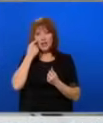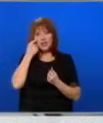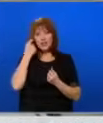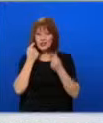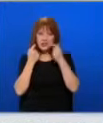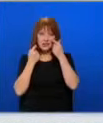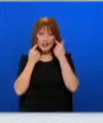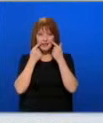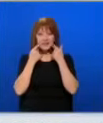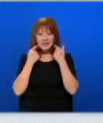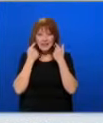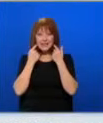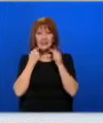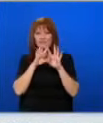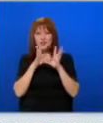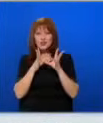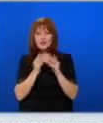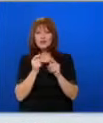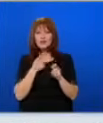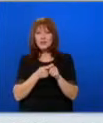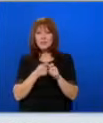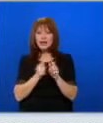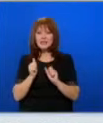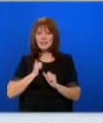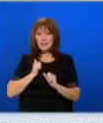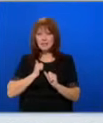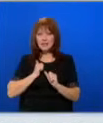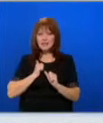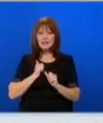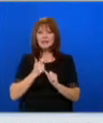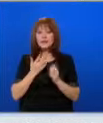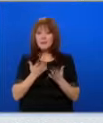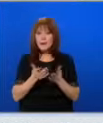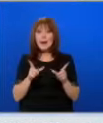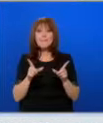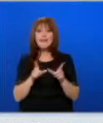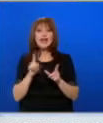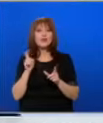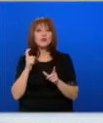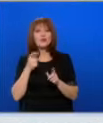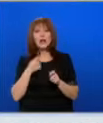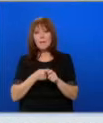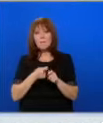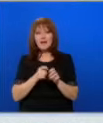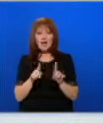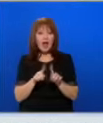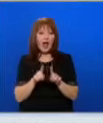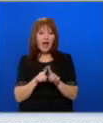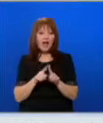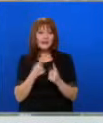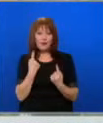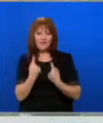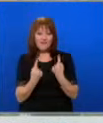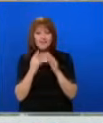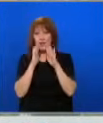запазени в монумента. И освен това са направени по-чувствени уста. Предполагам, че Мара Георгиева си е го разработил, искала да го направи като весело